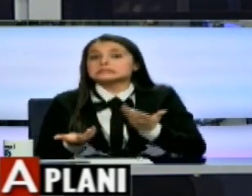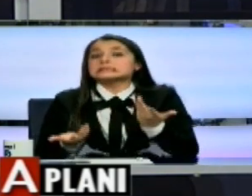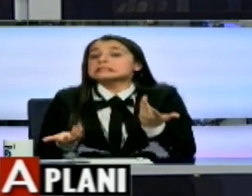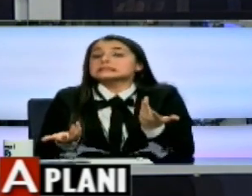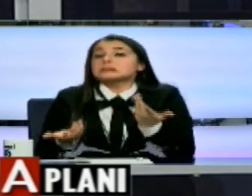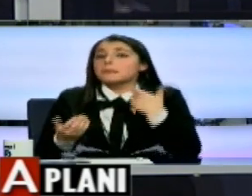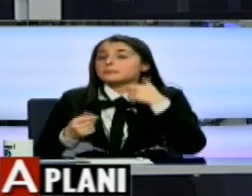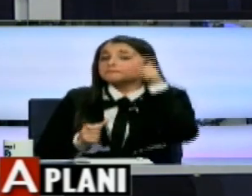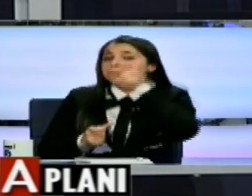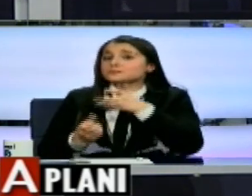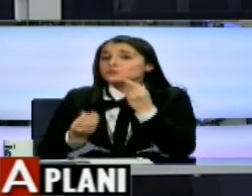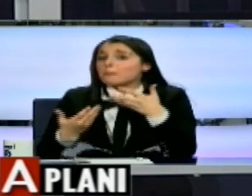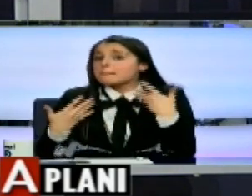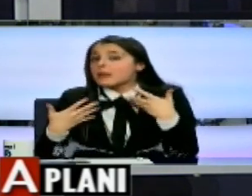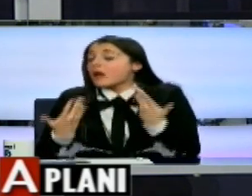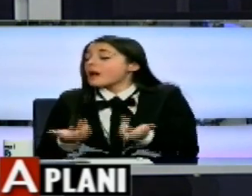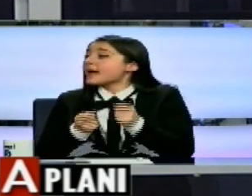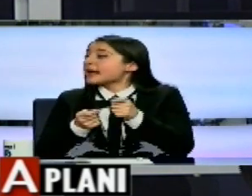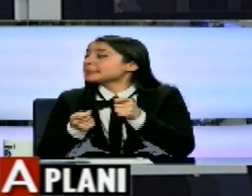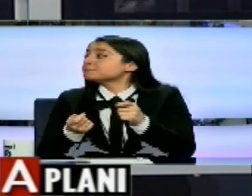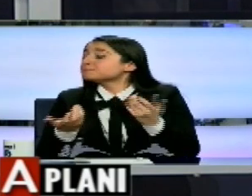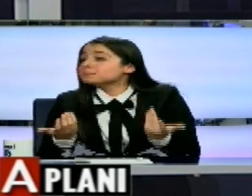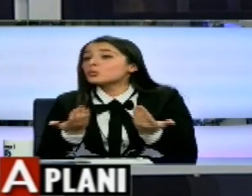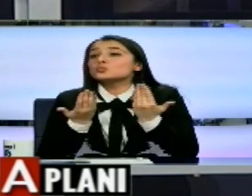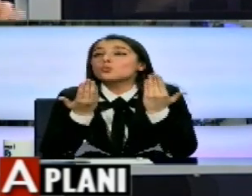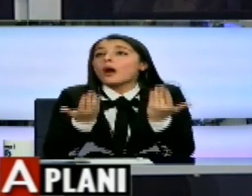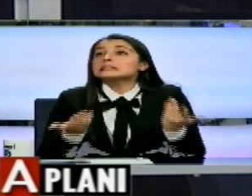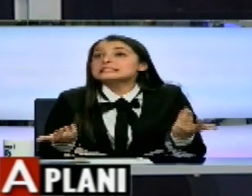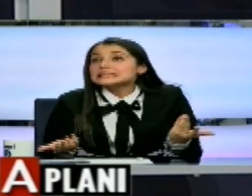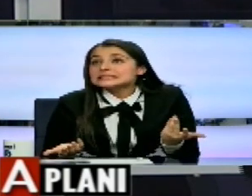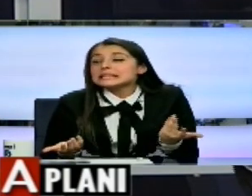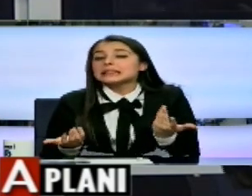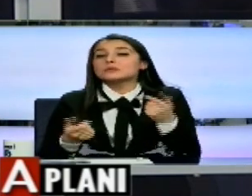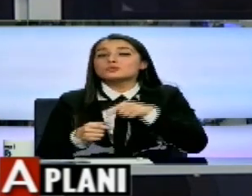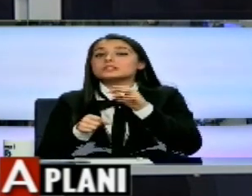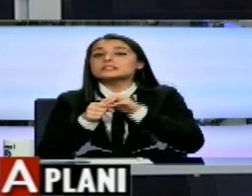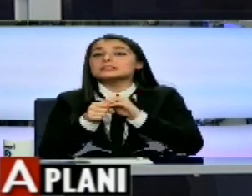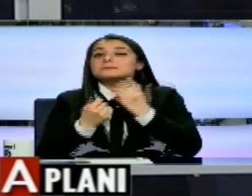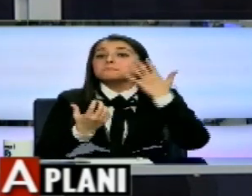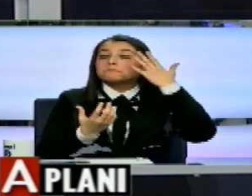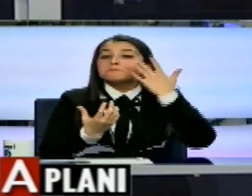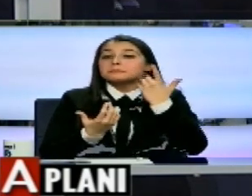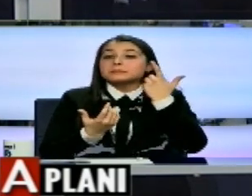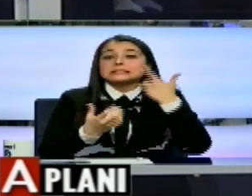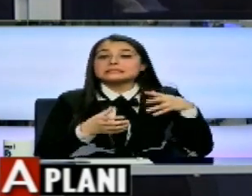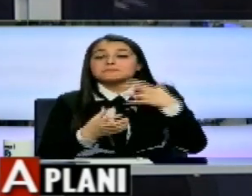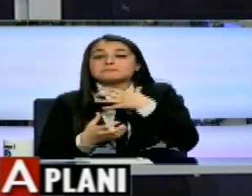yapıyor? Nasıl bir eğitim alıyor? Nasıl dua ediyor? Yani bunlarla ilgili nasıl bilgi sahibi olabiliyor?